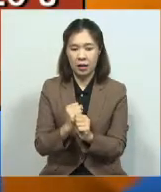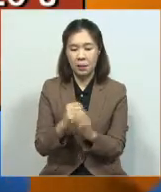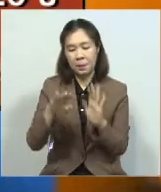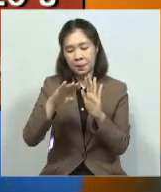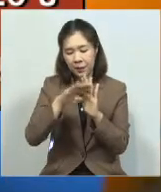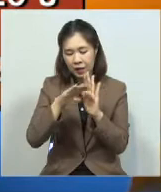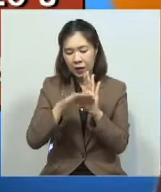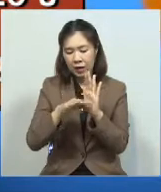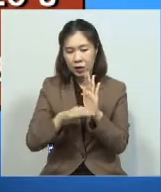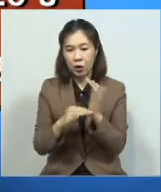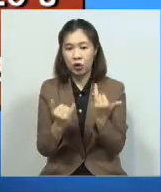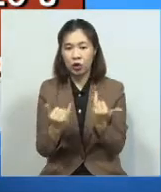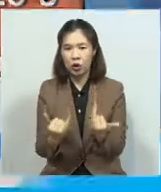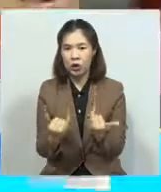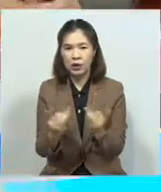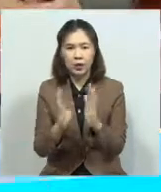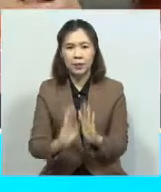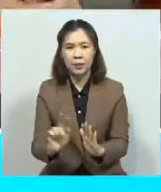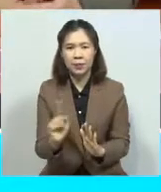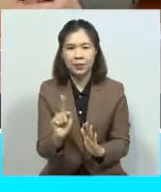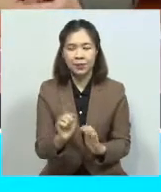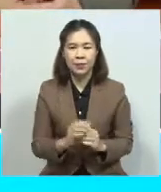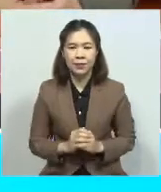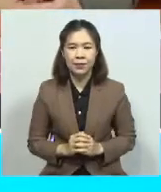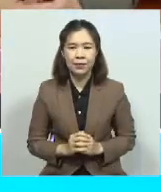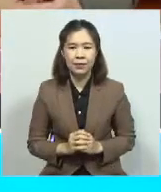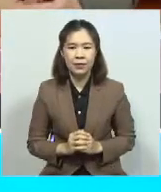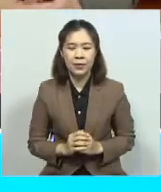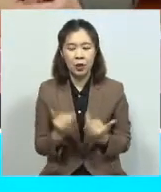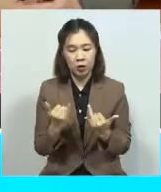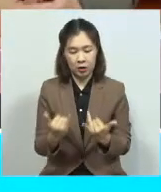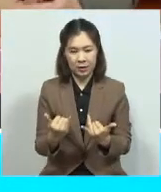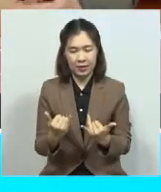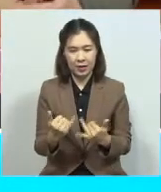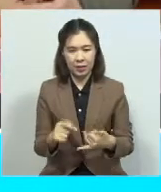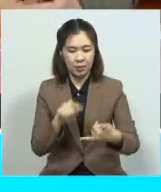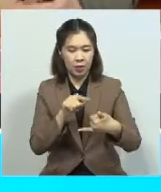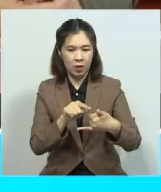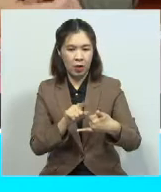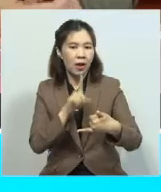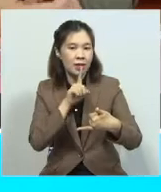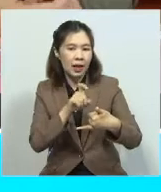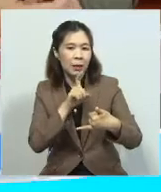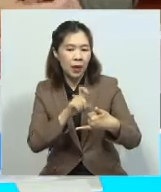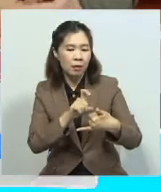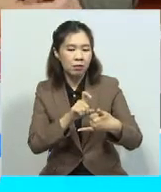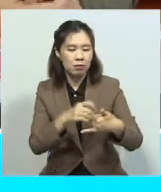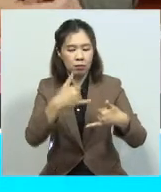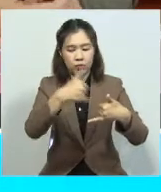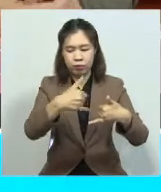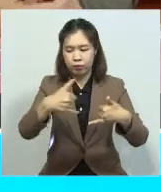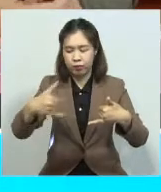ขั้นตอนตอนนี้อยู่ในชั้นไหนแล้วครับท่าน ก็สอบปากคำผู้ต้องหาทั้งหมดทั้ง